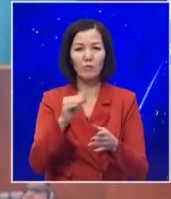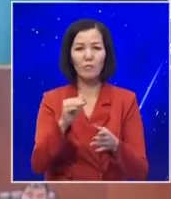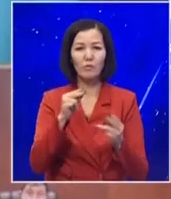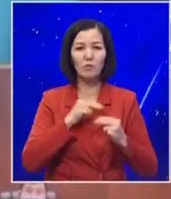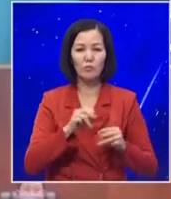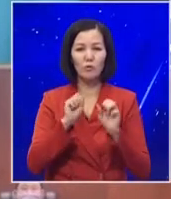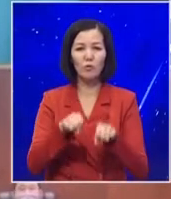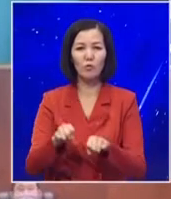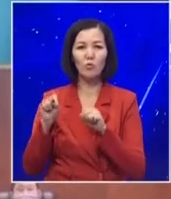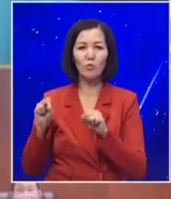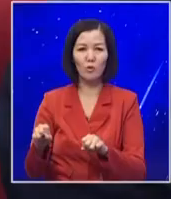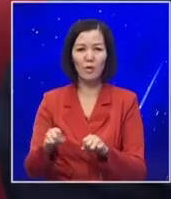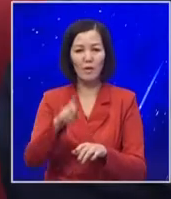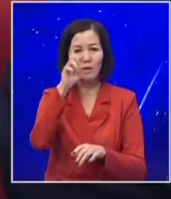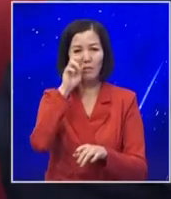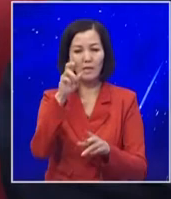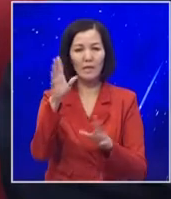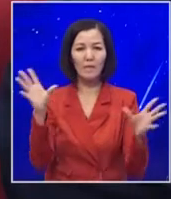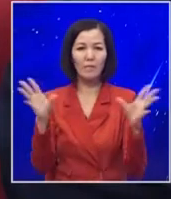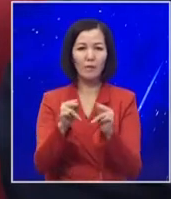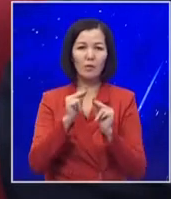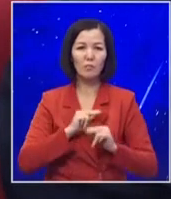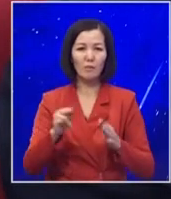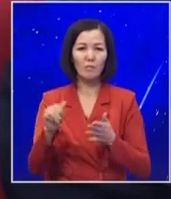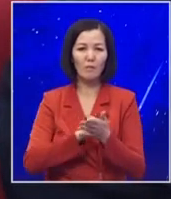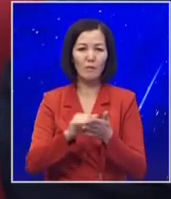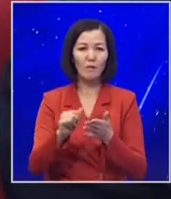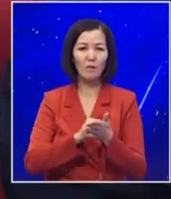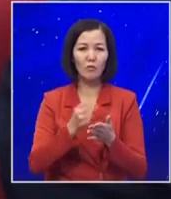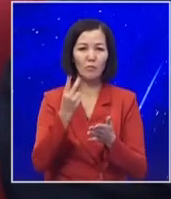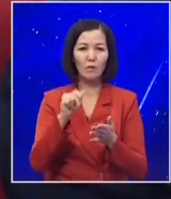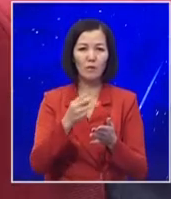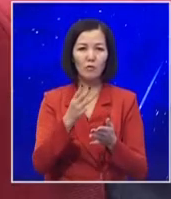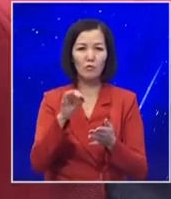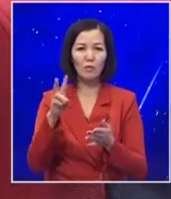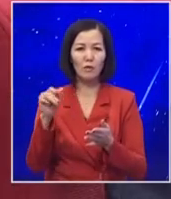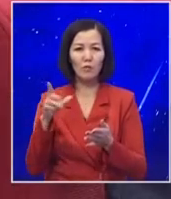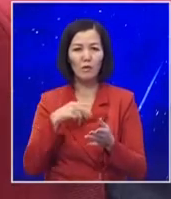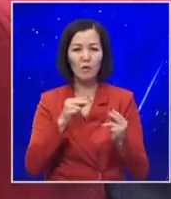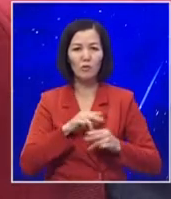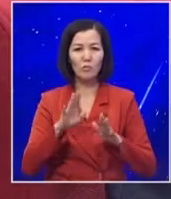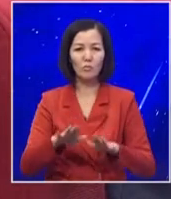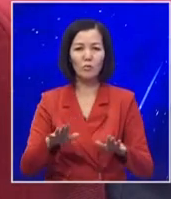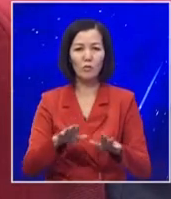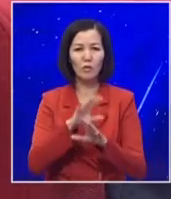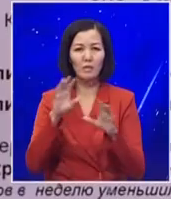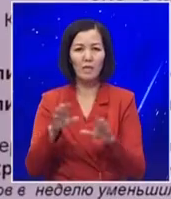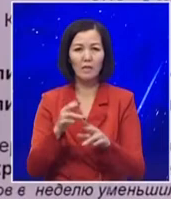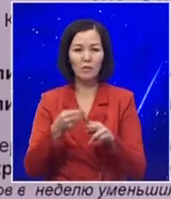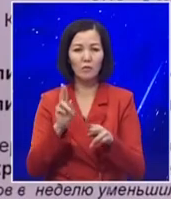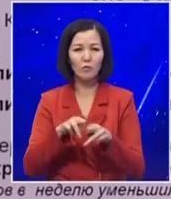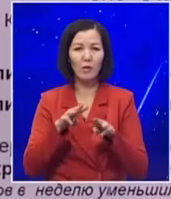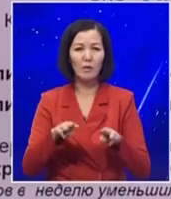мүддесі қорғалған. Мемлекеттік және әріптестік меморандумдар шеңберінде 2,3 миллионнан астам жұмыс орны сақталды.